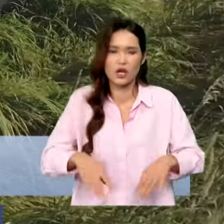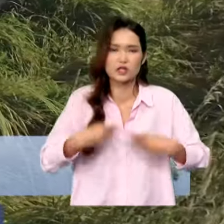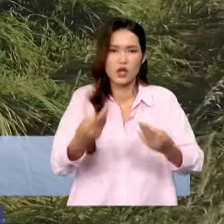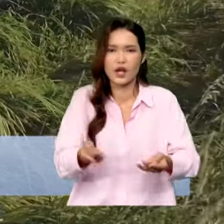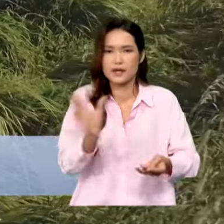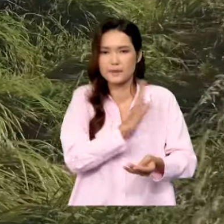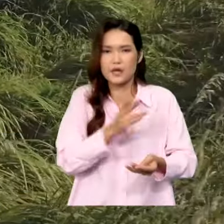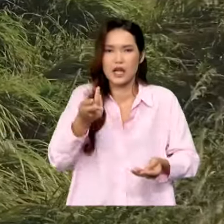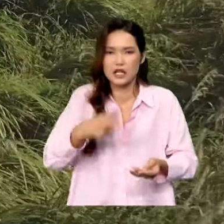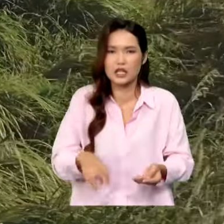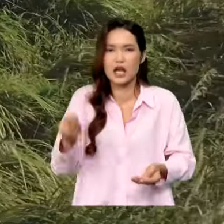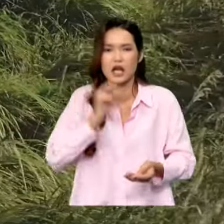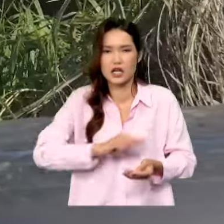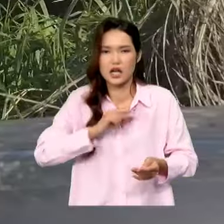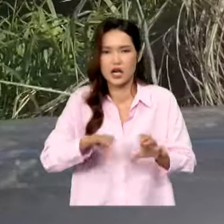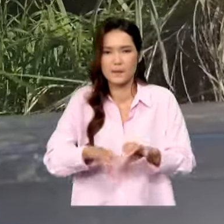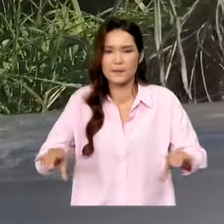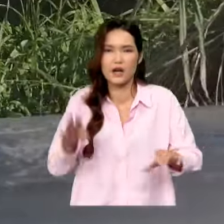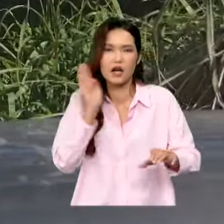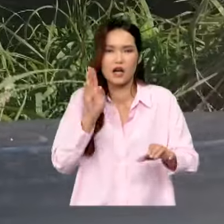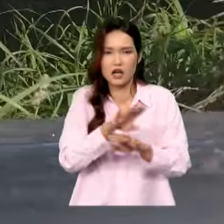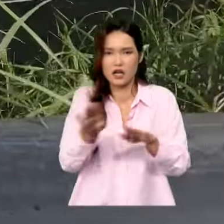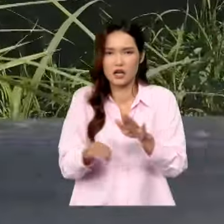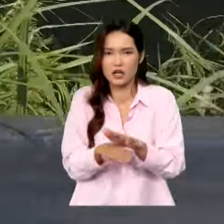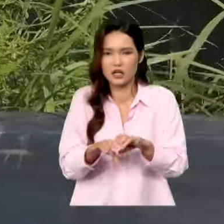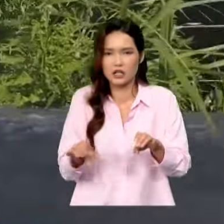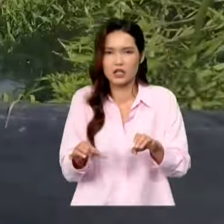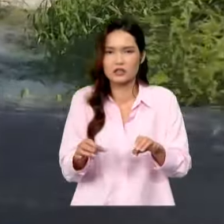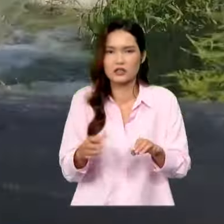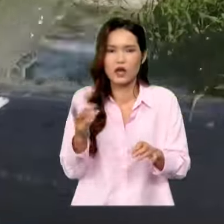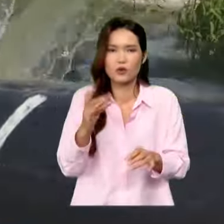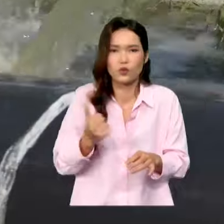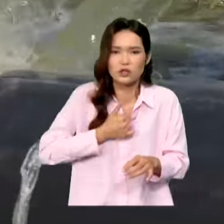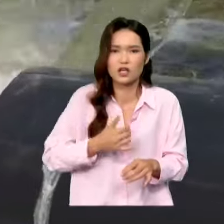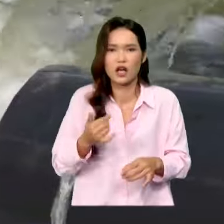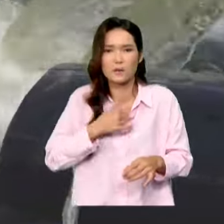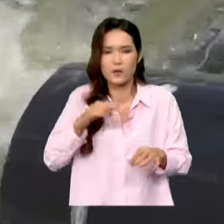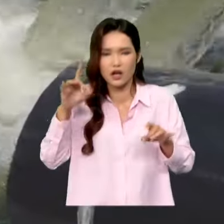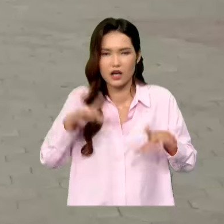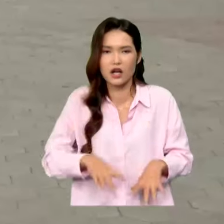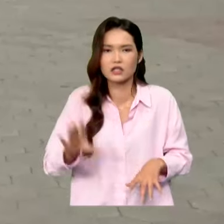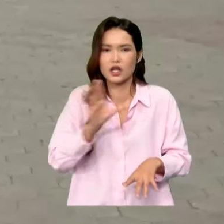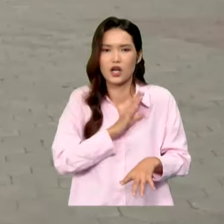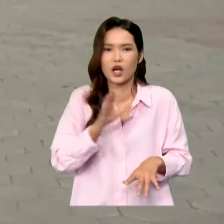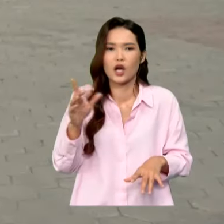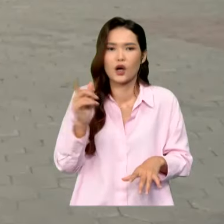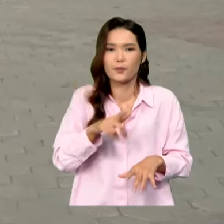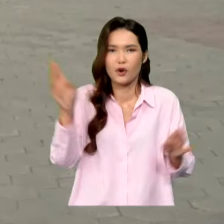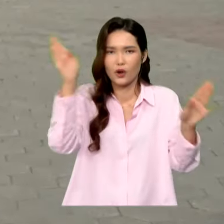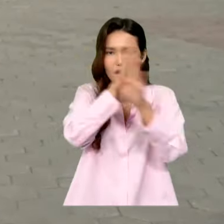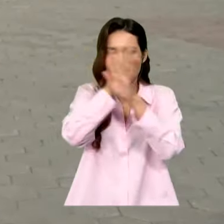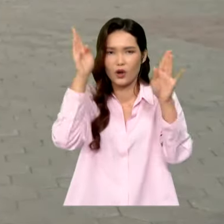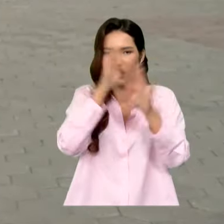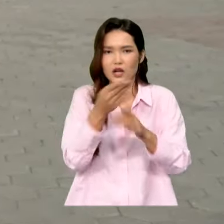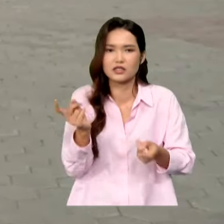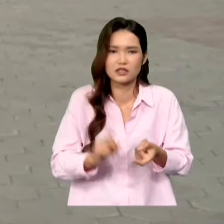для проведения отводного канала. В этом году лето, к сожалению, у нас мы ожидали, будет жарко аномально, но, к